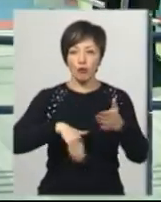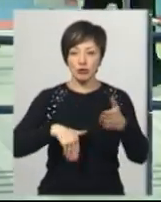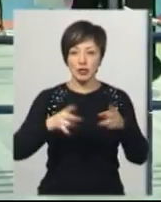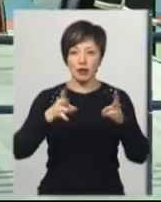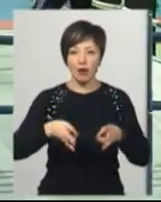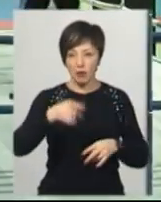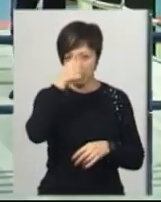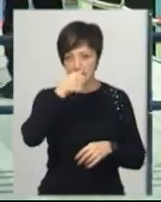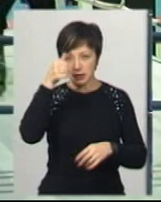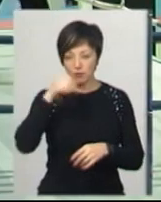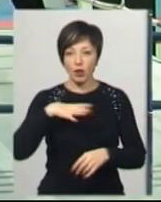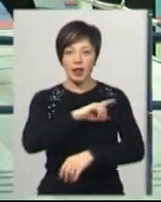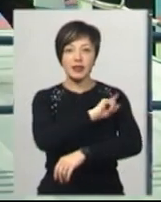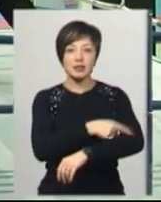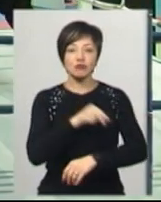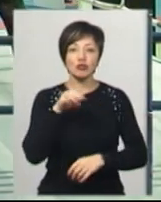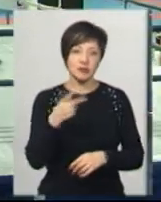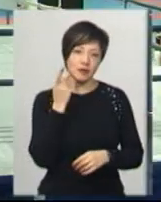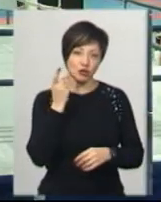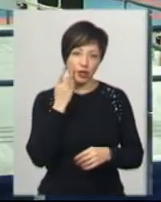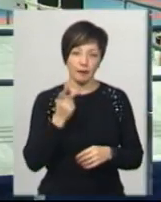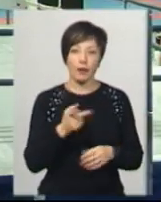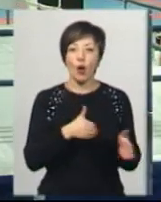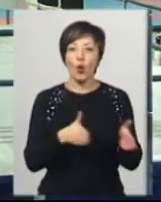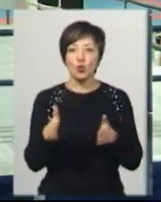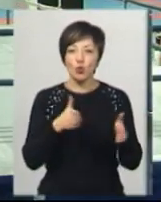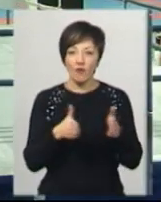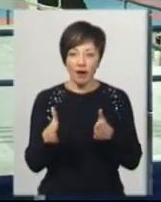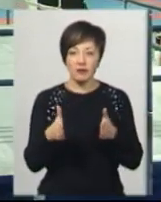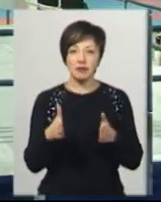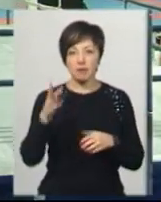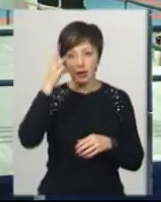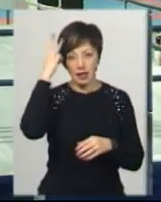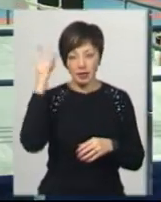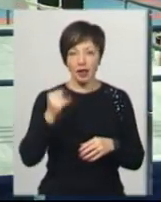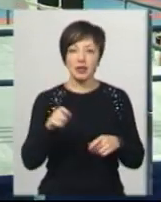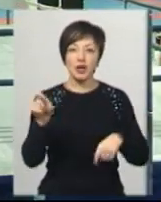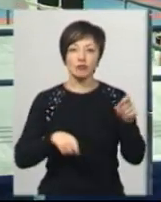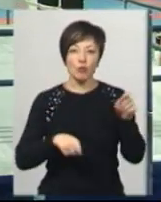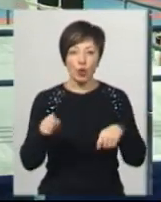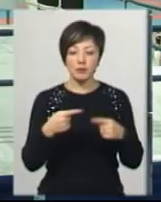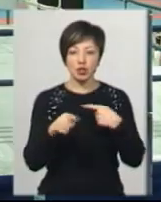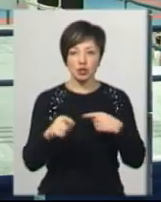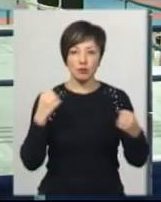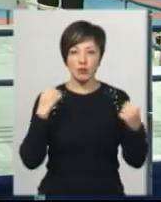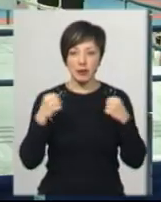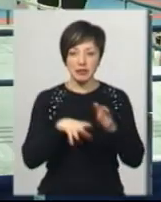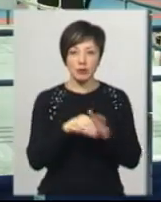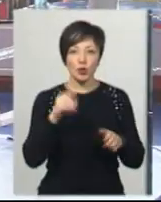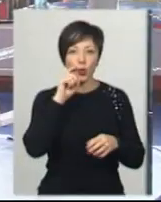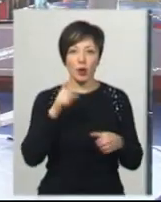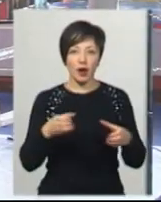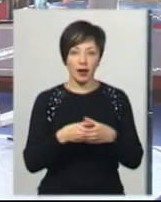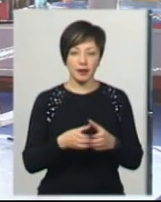травму місяці була інтенсивнішою, ніж зазвичай, каже спортсмен. Готувався кікбоксер у Хмельницькому і на підготовчих зборах з іншими спортсменами збірної